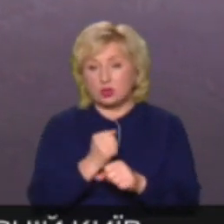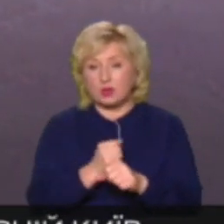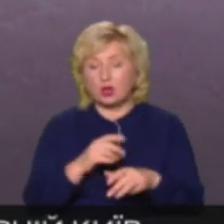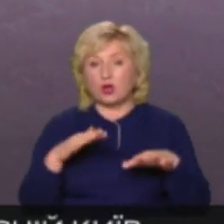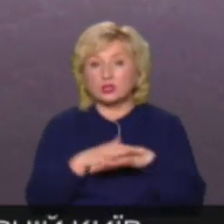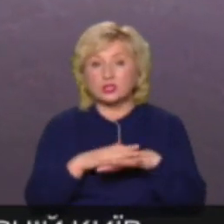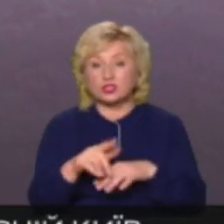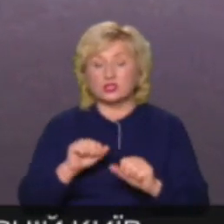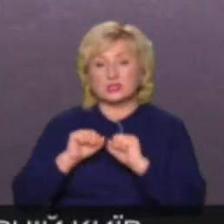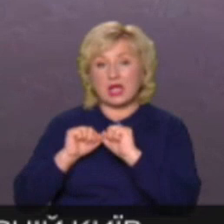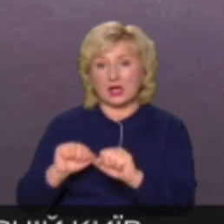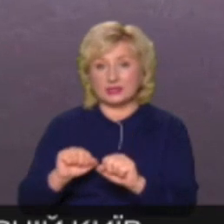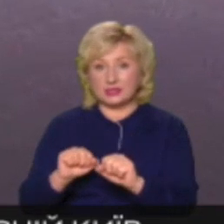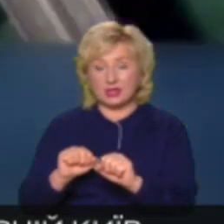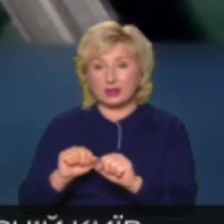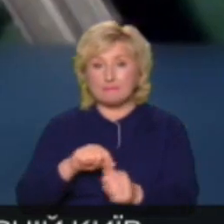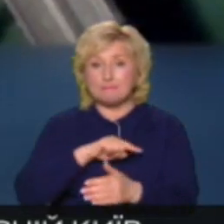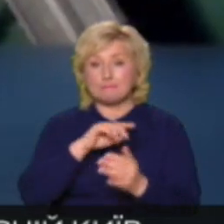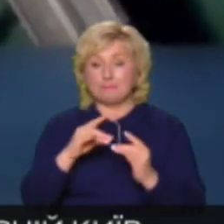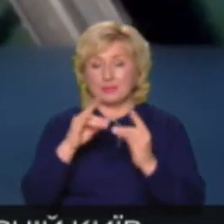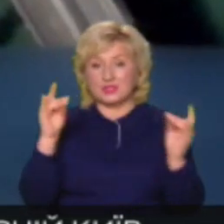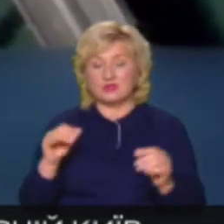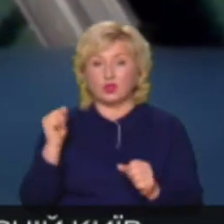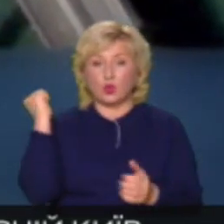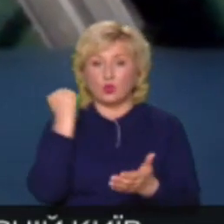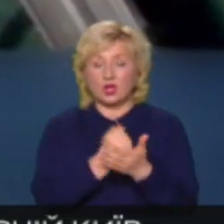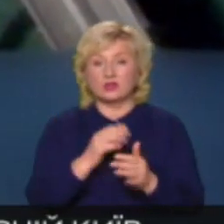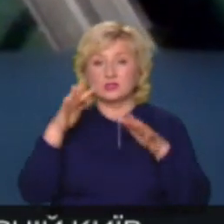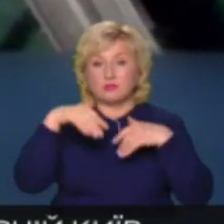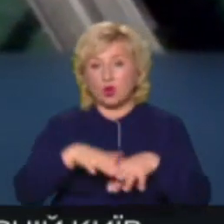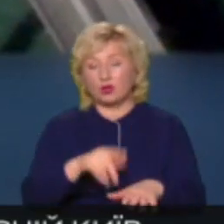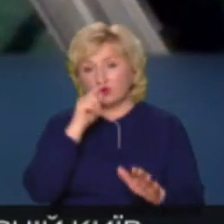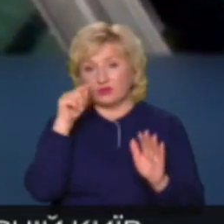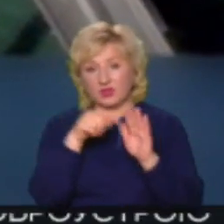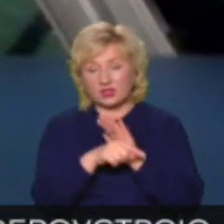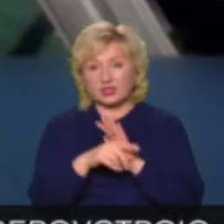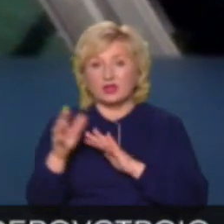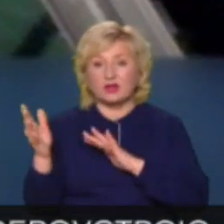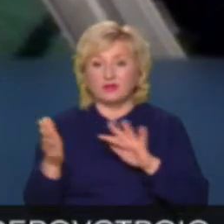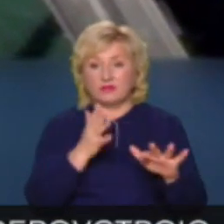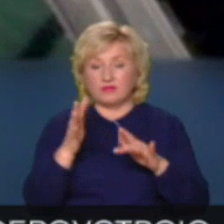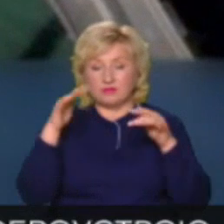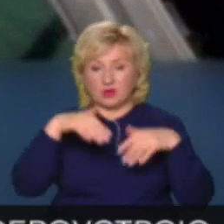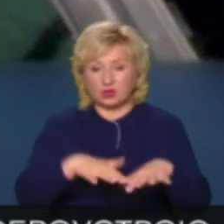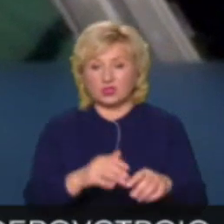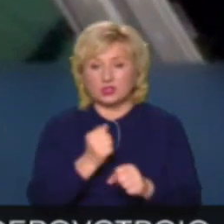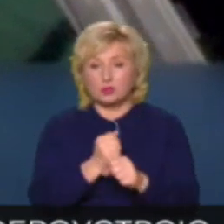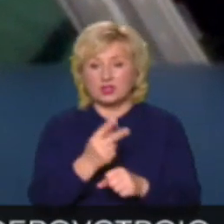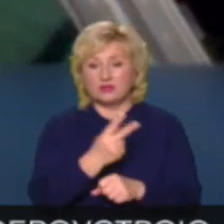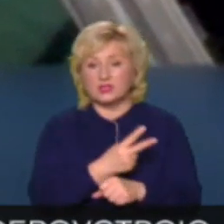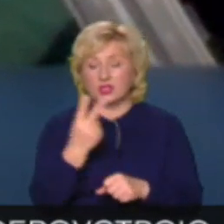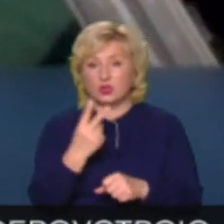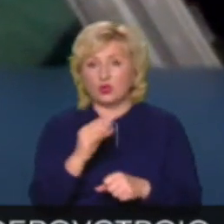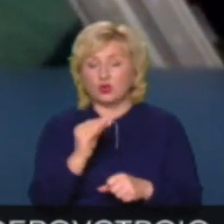що вони захистять міст від ударів з моря, але тут вже вклинилися стихії. Ці знімки, як ви бачите, зроблені 22